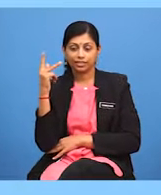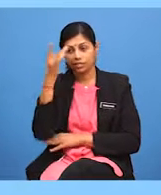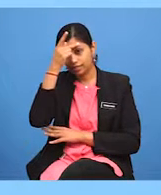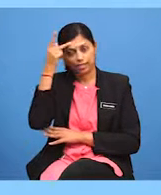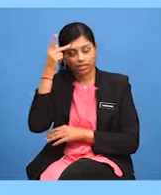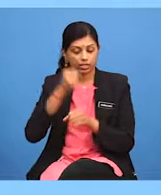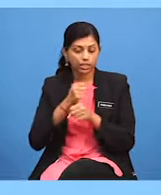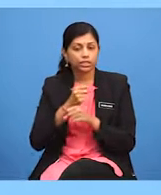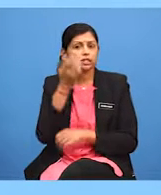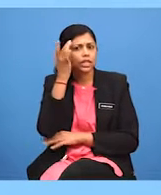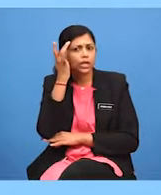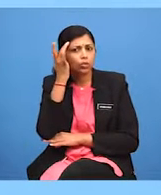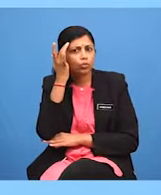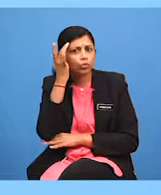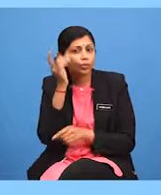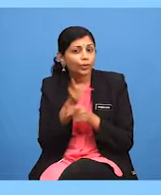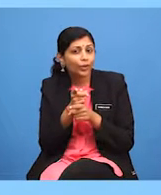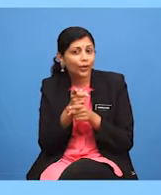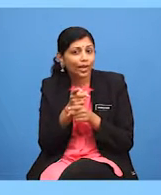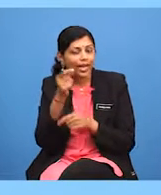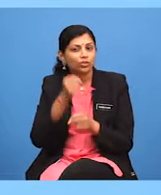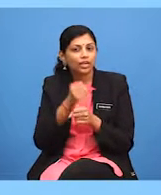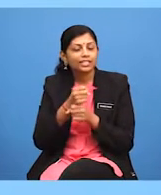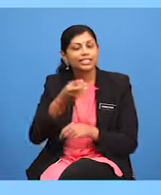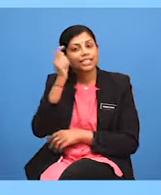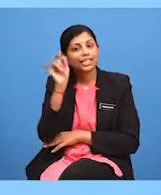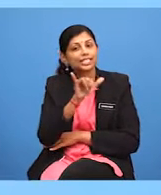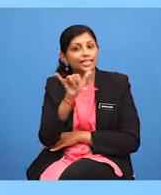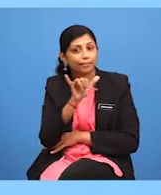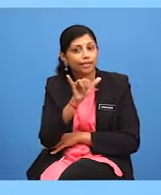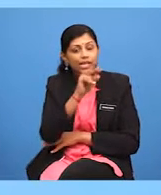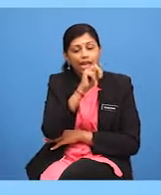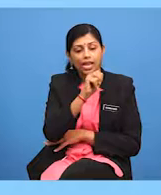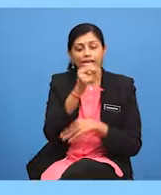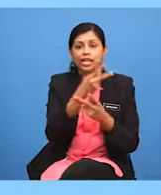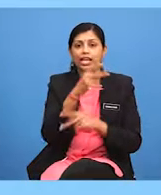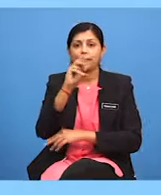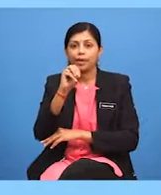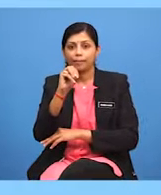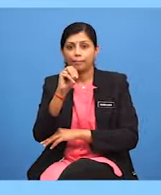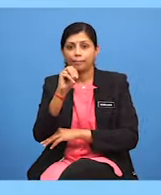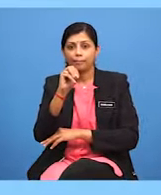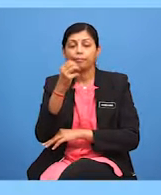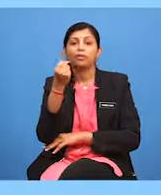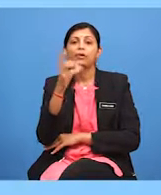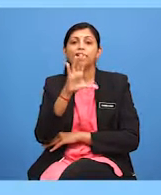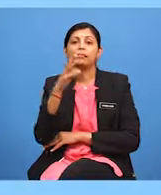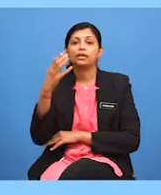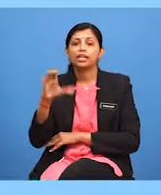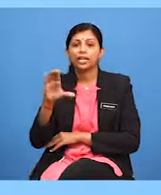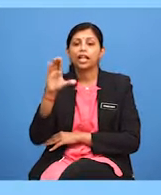Kerja yang dilakukan ialah 100 Newton darab 5 meter sama